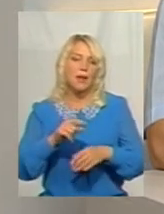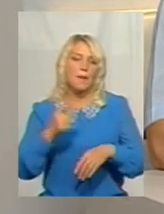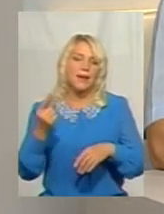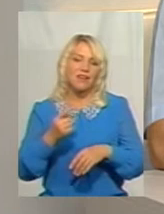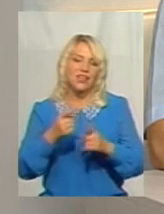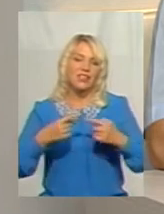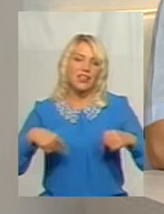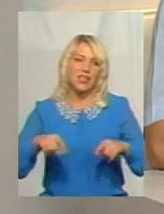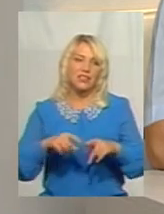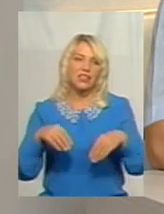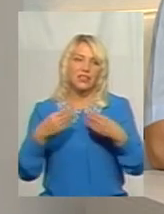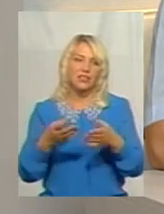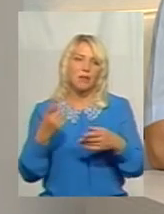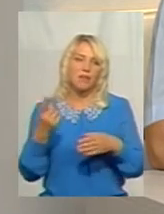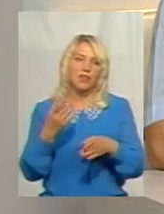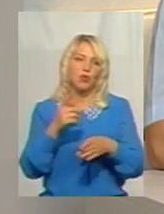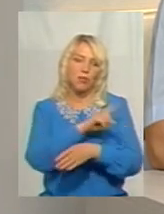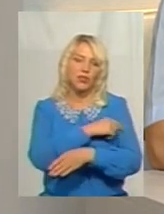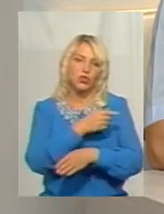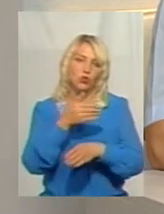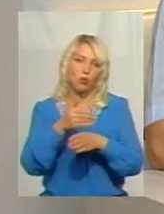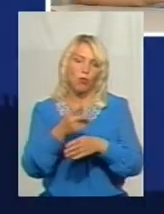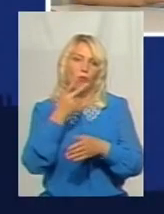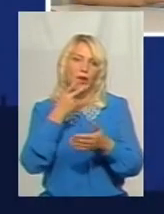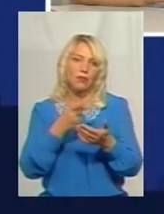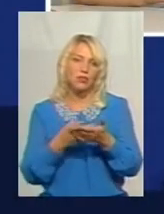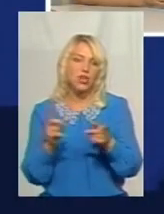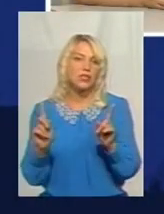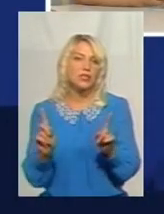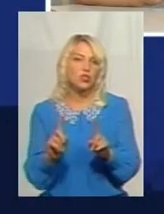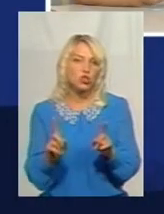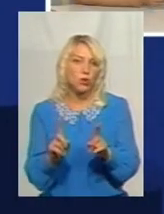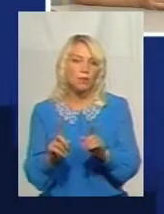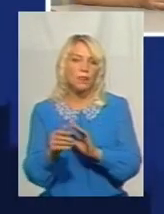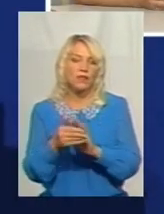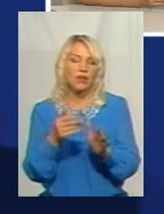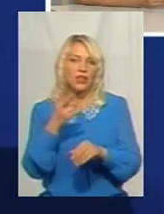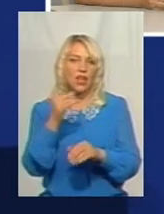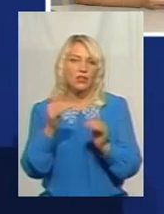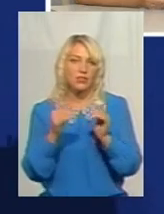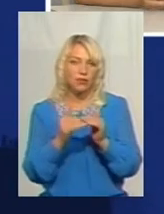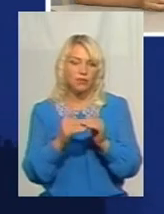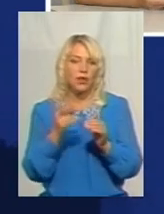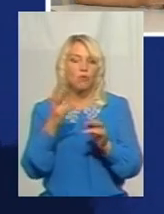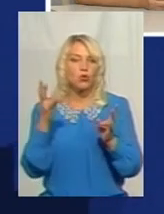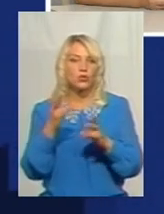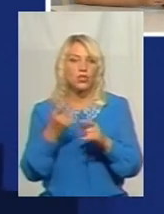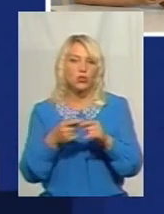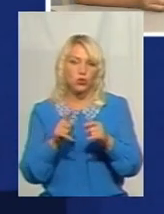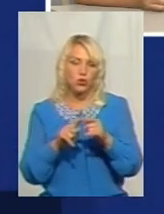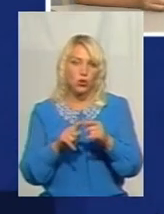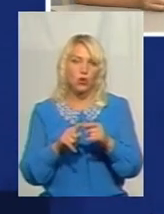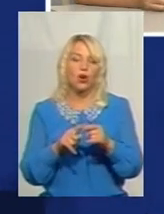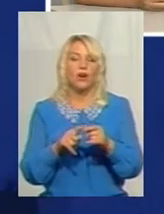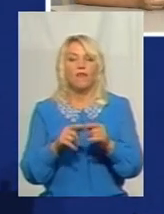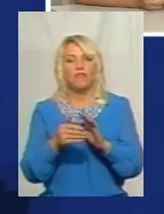наданні первинної медичної допомоги, передбачається, що виклик на дім, про доцільність цього виклику вирішує